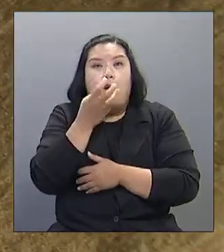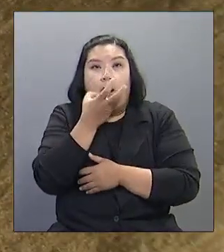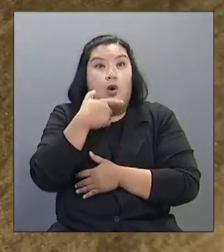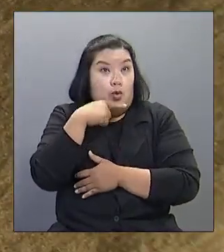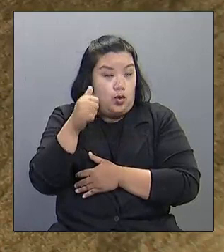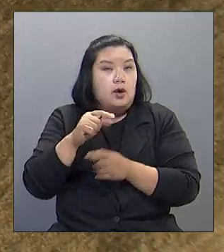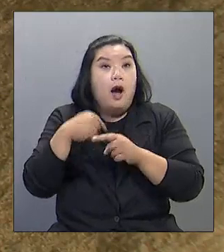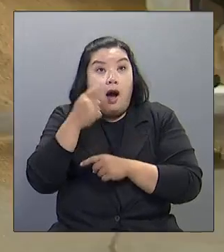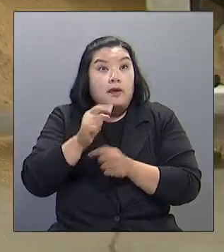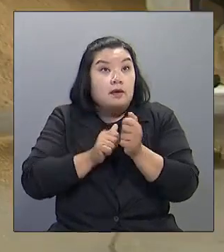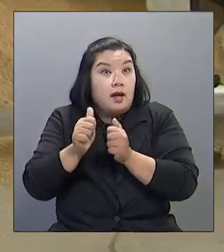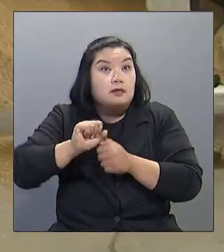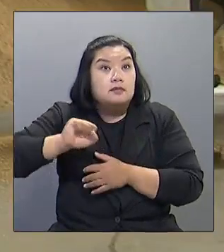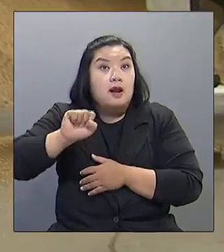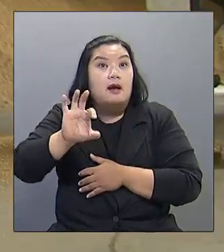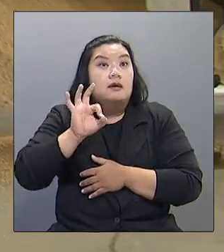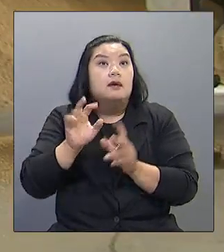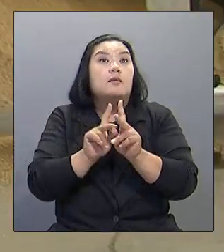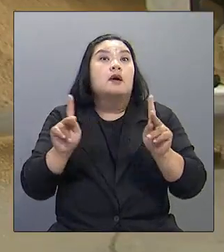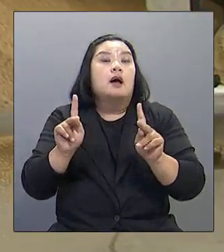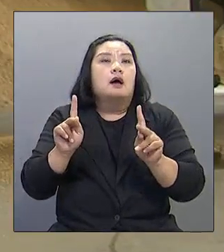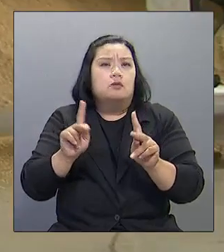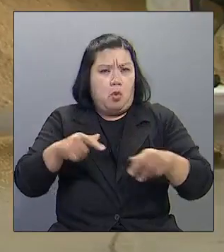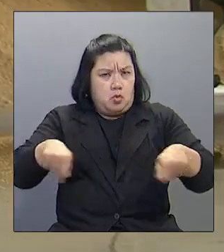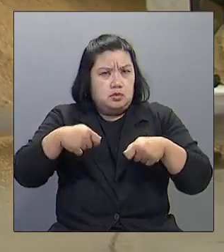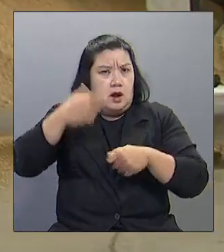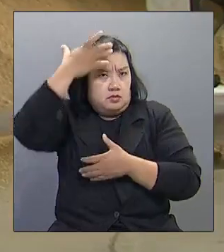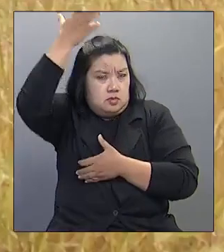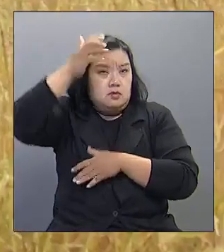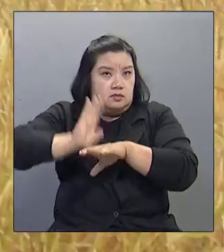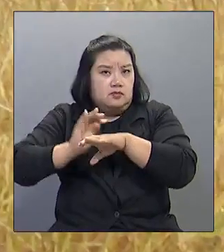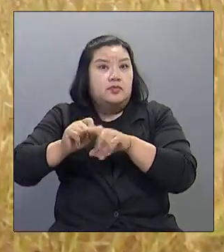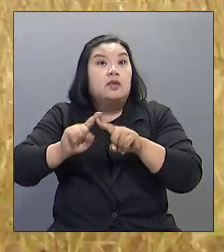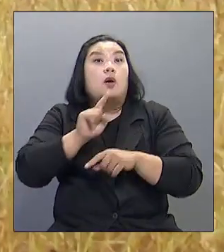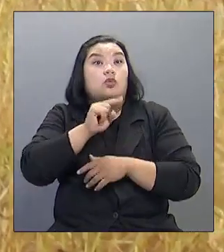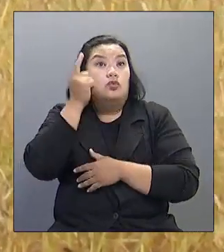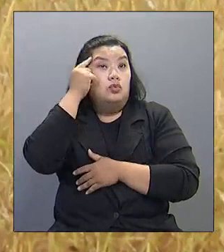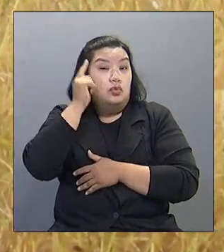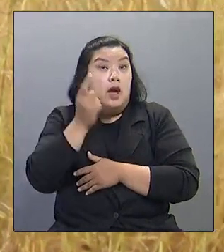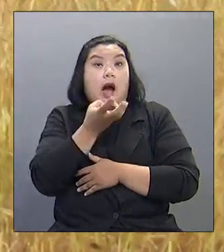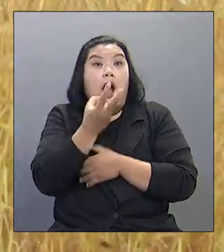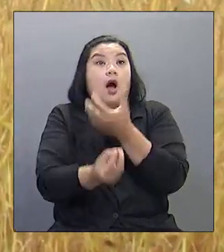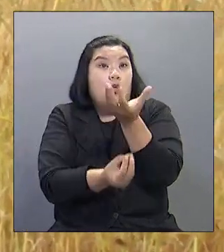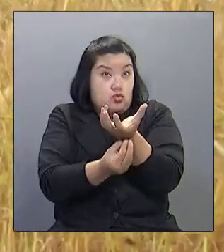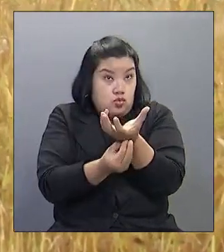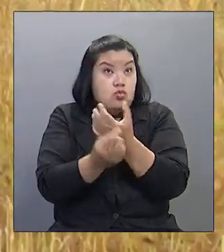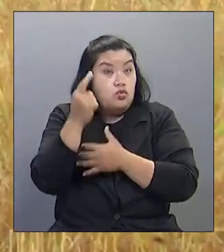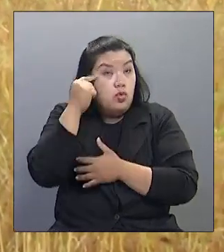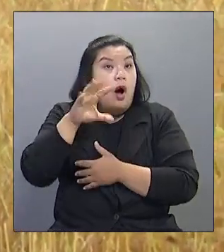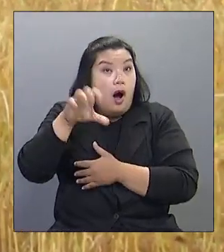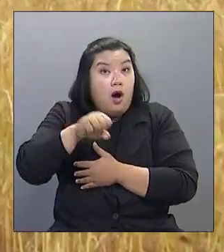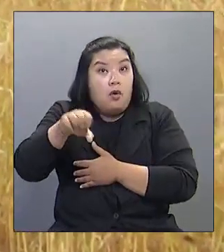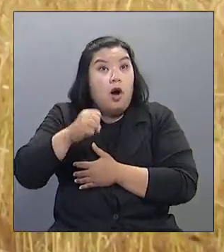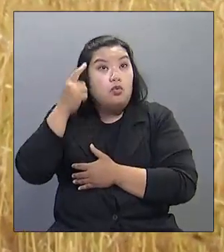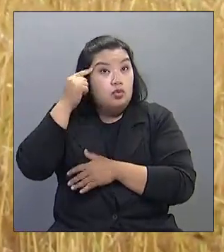สินหลักๆคือเชฟคำถามก็คือแล้วเชฟเหล่านั้นมีความรู้ความเชี่ยวชาญในการหุงหรือใช้ข้าวแต่ละสาย